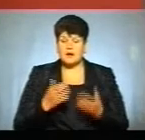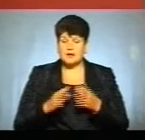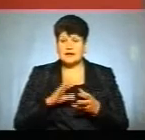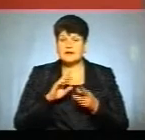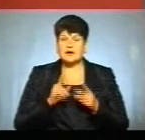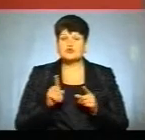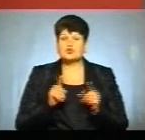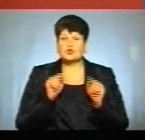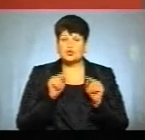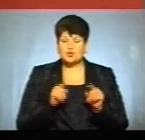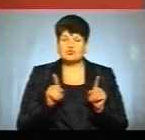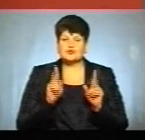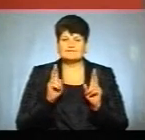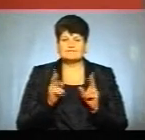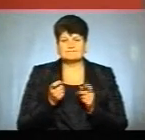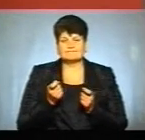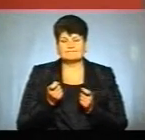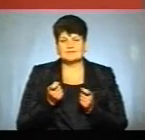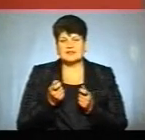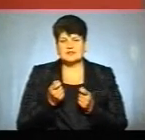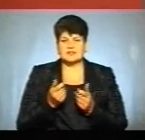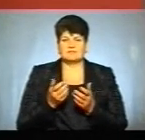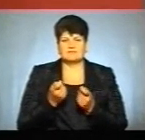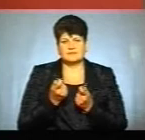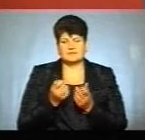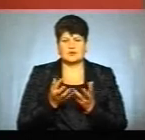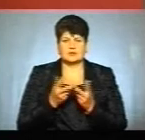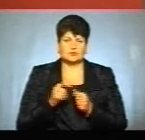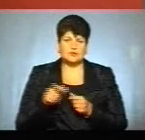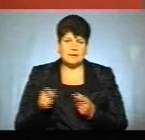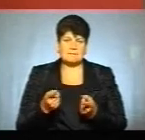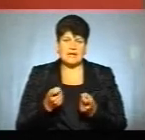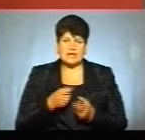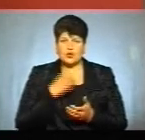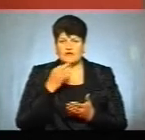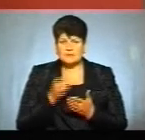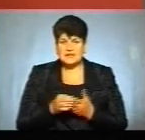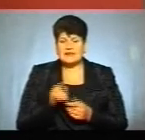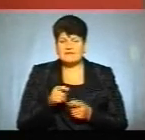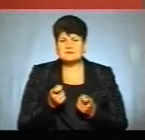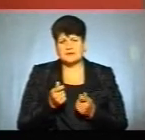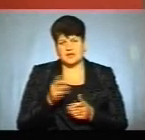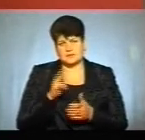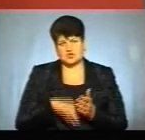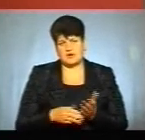щодо того, що незначну кількість людей притягнуто до відповідальності, навіть із цими незначними